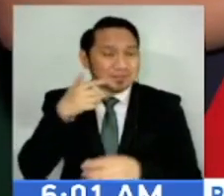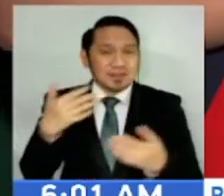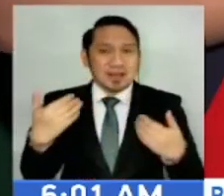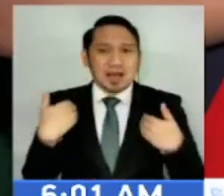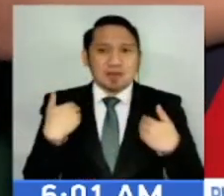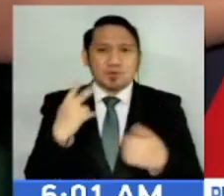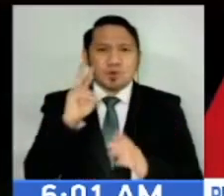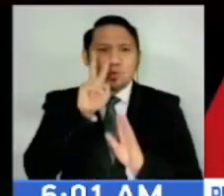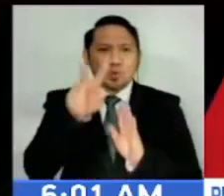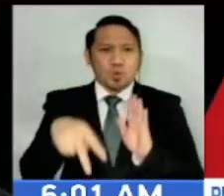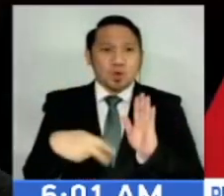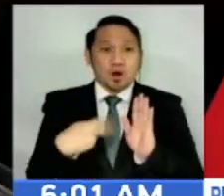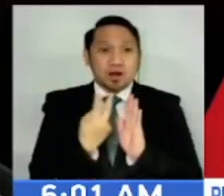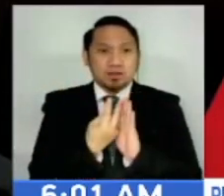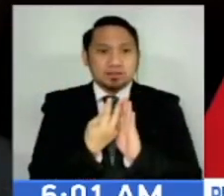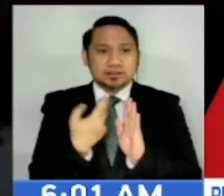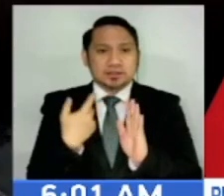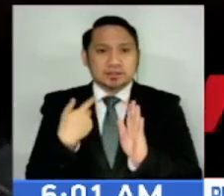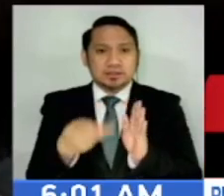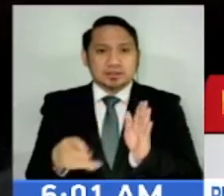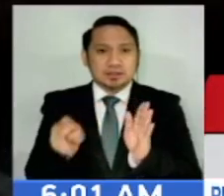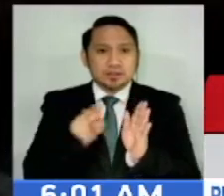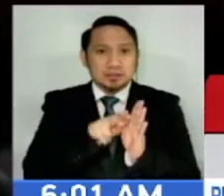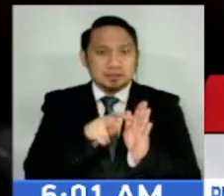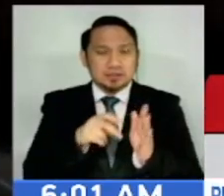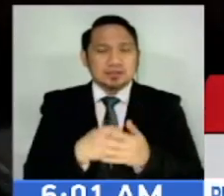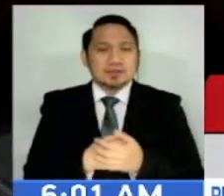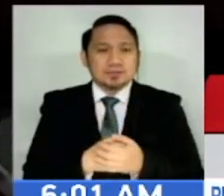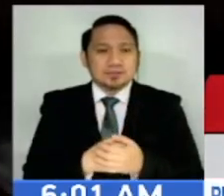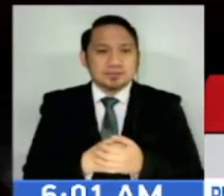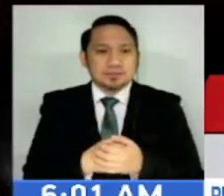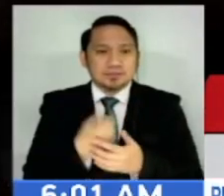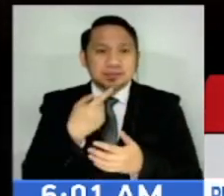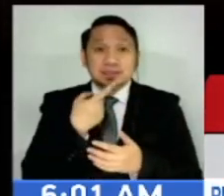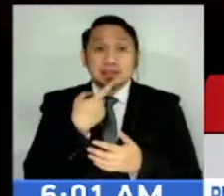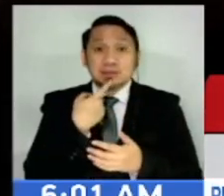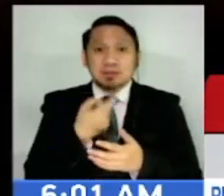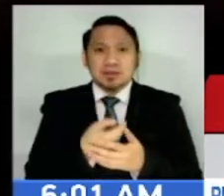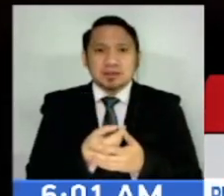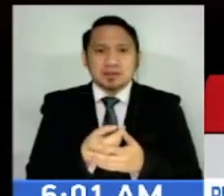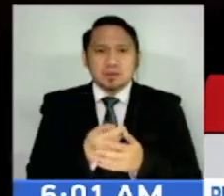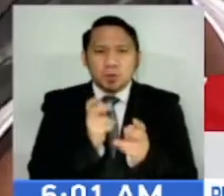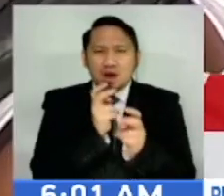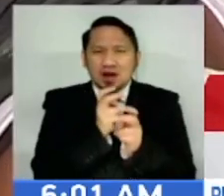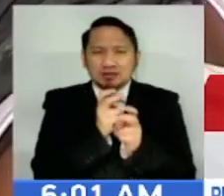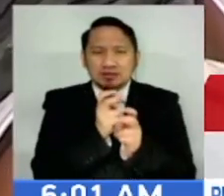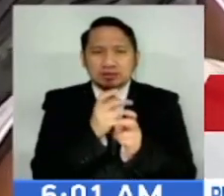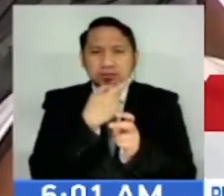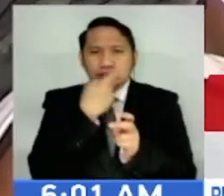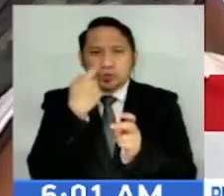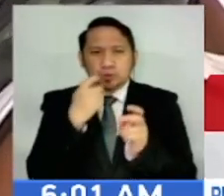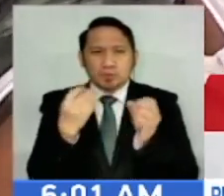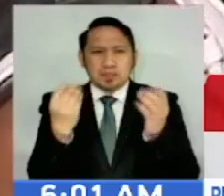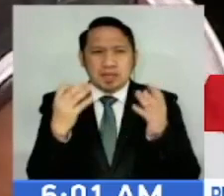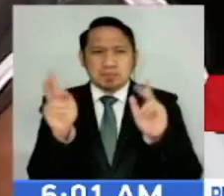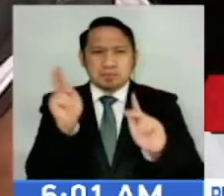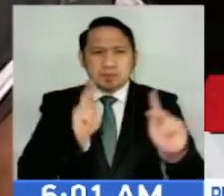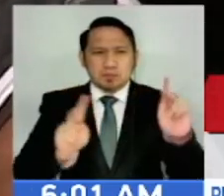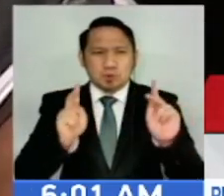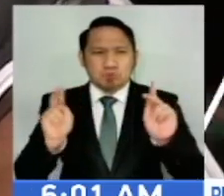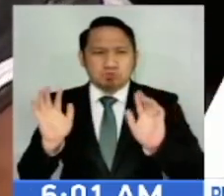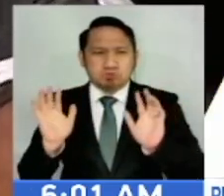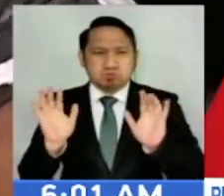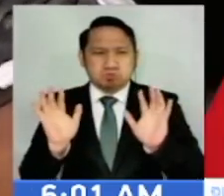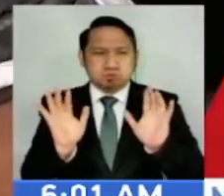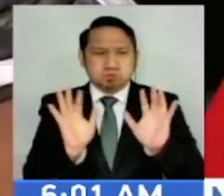bago makasakay. Mas mahirap po ngayon kasi dagsaan na po talaga yung mga pasahero. Siguro yung bumabalik